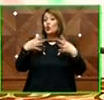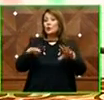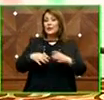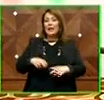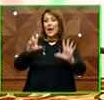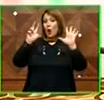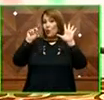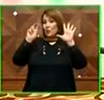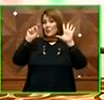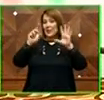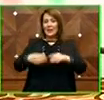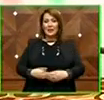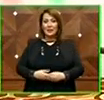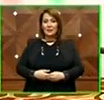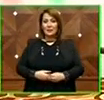402988